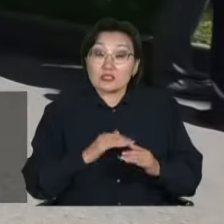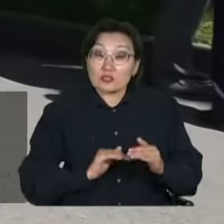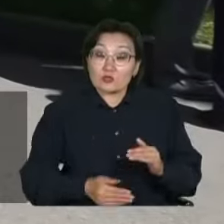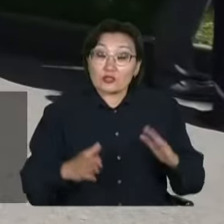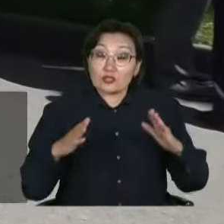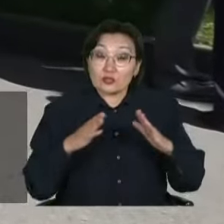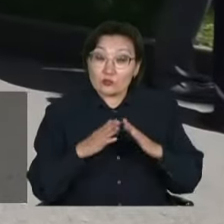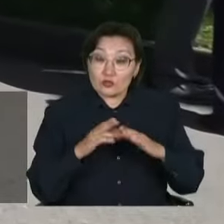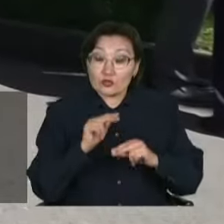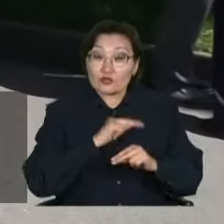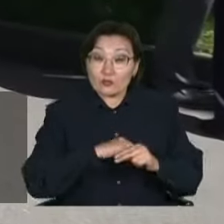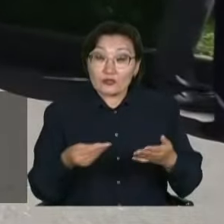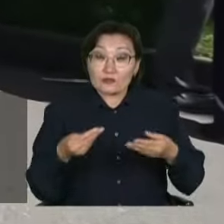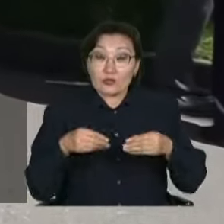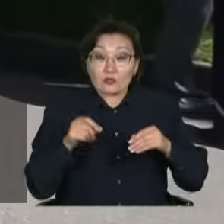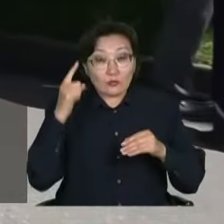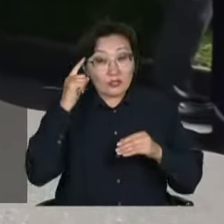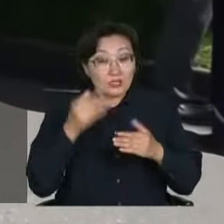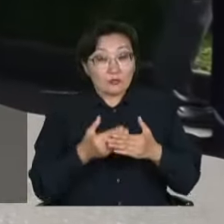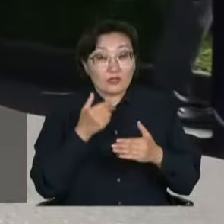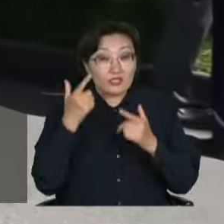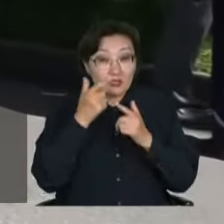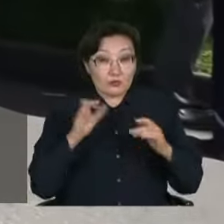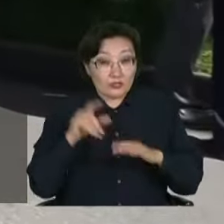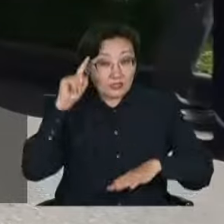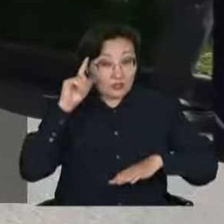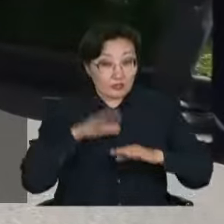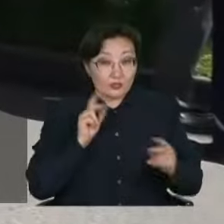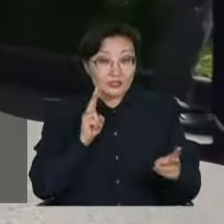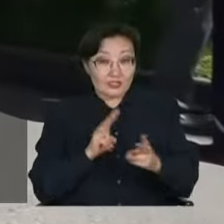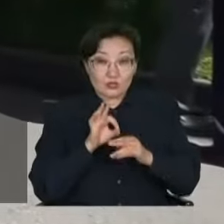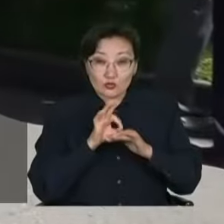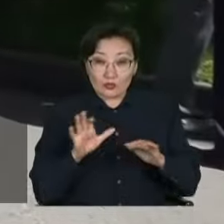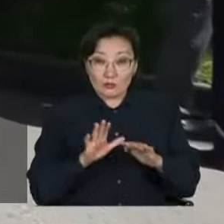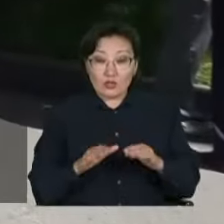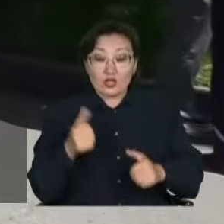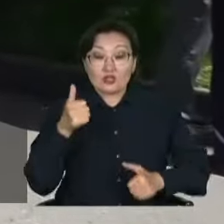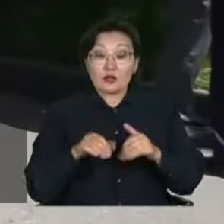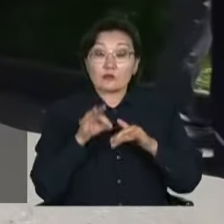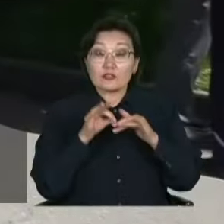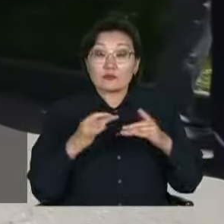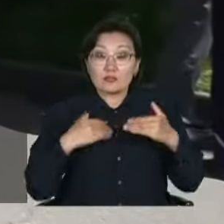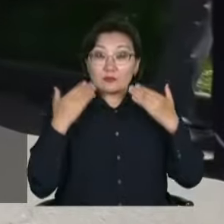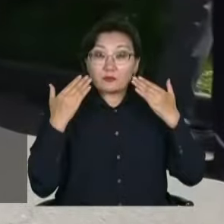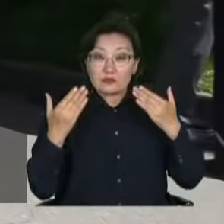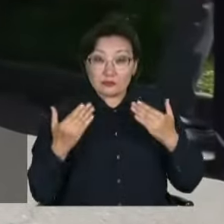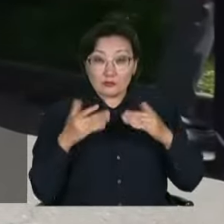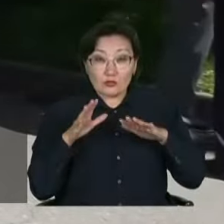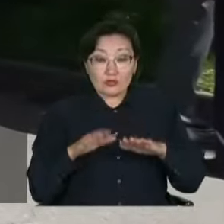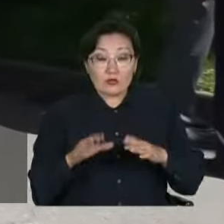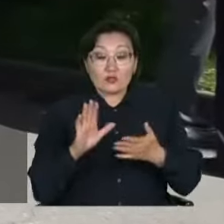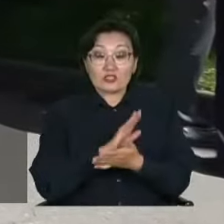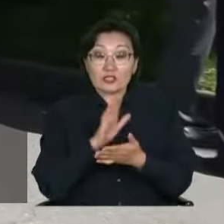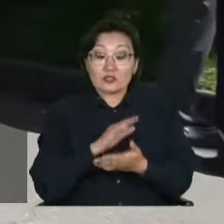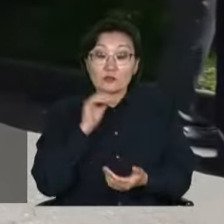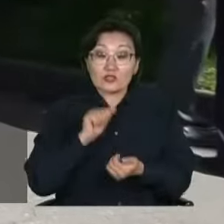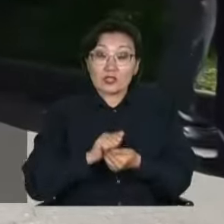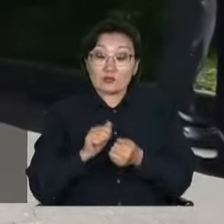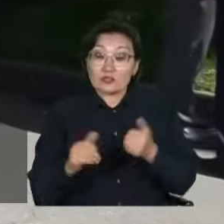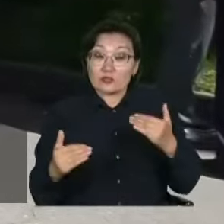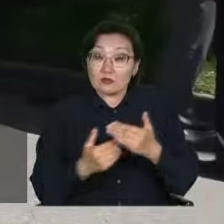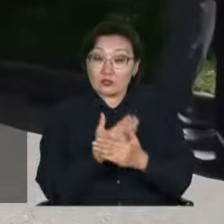секторға жұмылдырады деп ойлағанбыз. Алдын ала ескертілмеді, әкіммен кездесу болған жоқ. Тендердің өткенін де білмей қалдық. Жергілікті газетте жарияланған